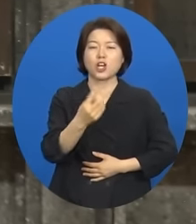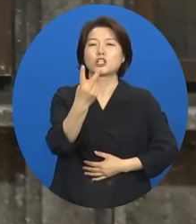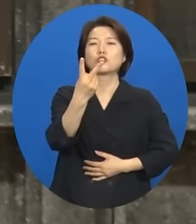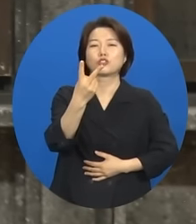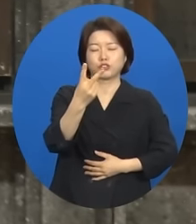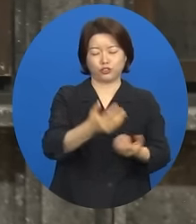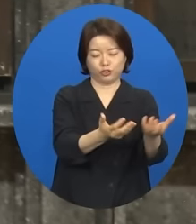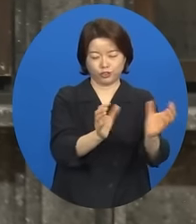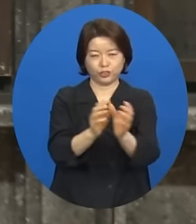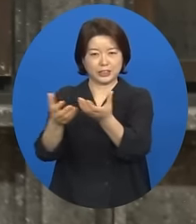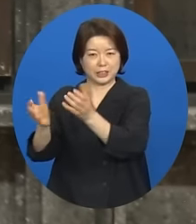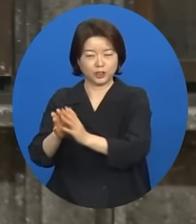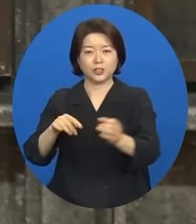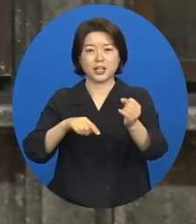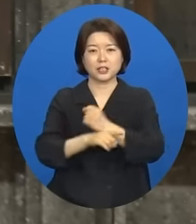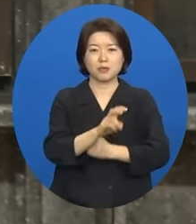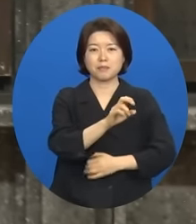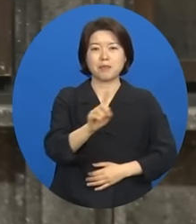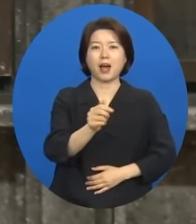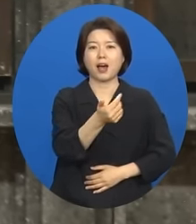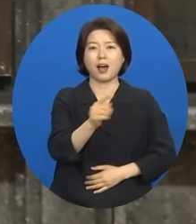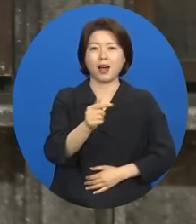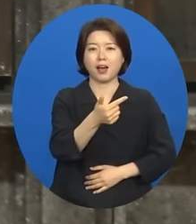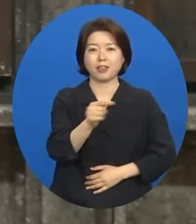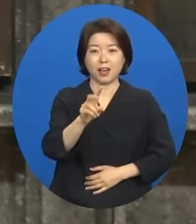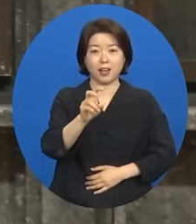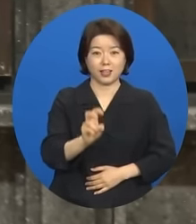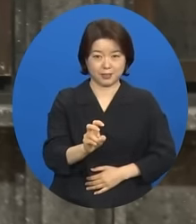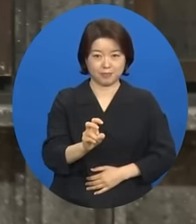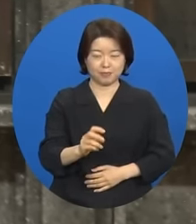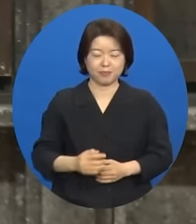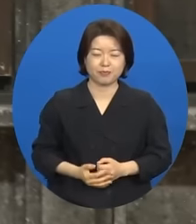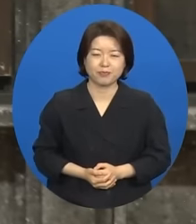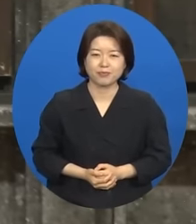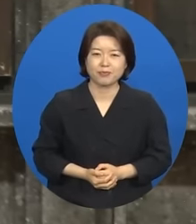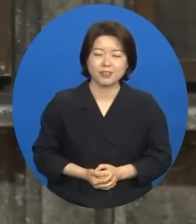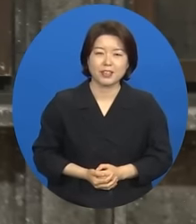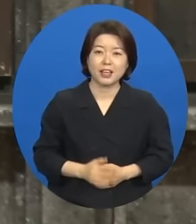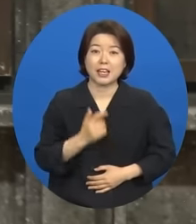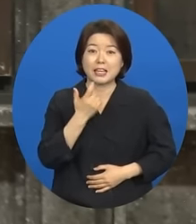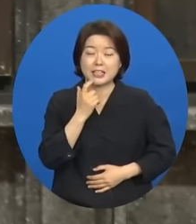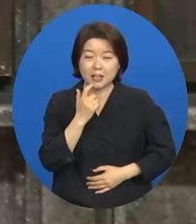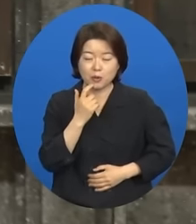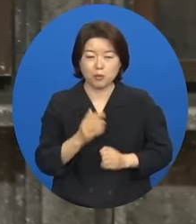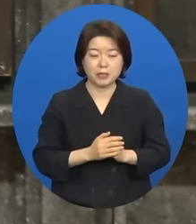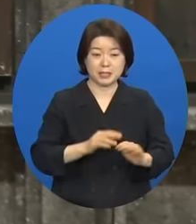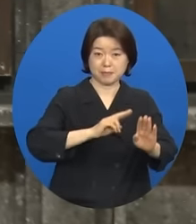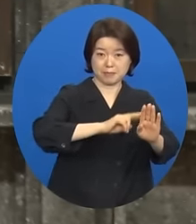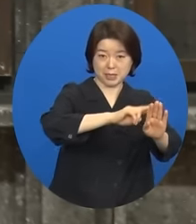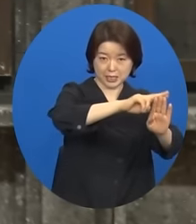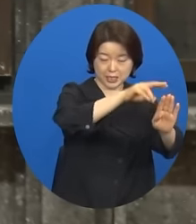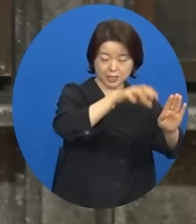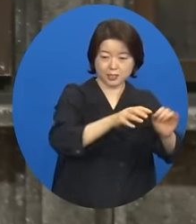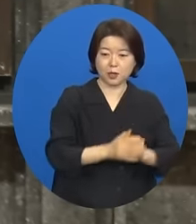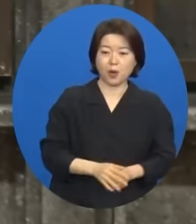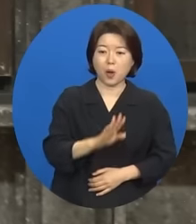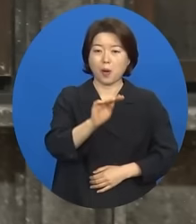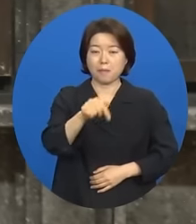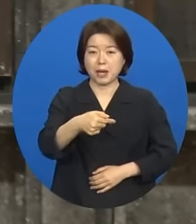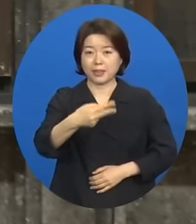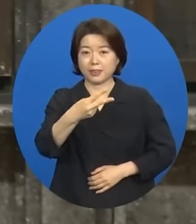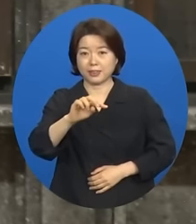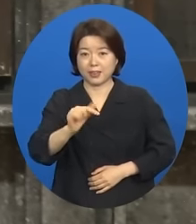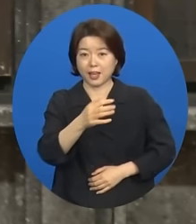의미가 마하나임이에요. 그러니까 야곱이 베델에서 이제 그 밧다나람으로 갈 때에